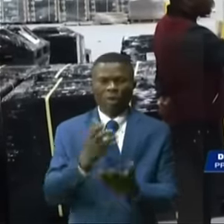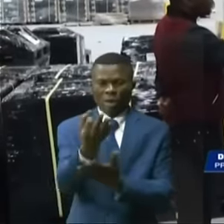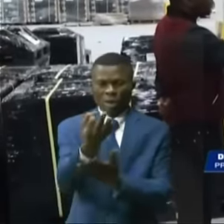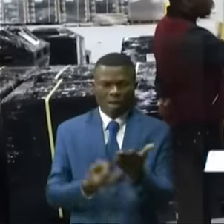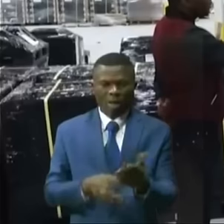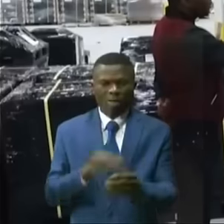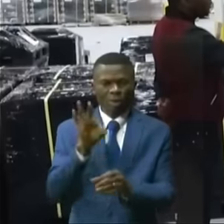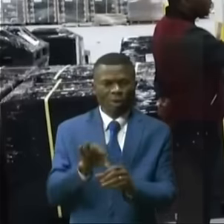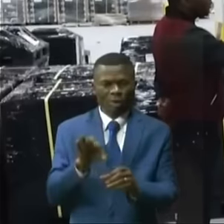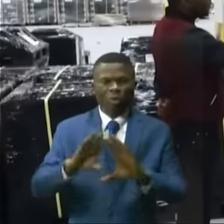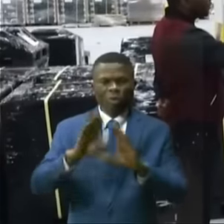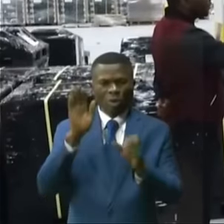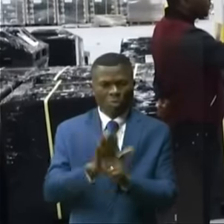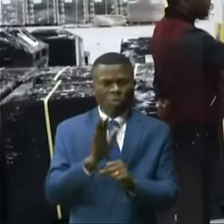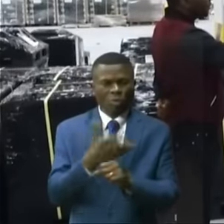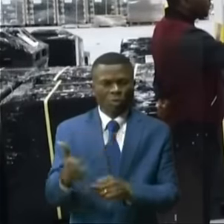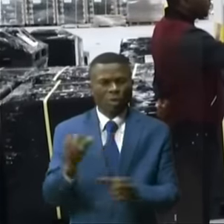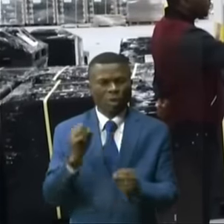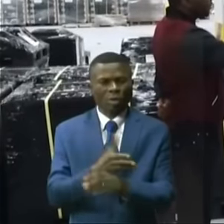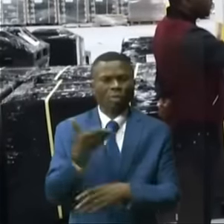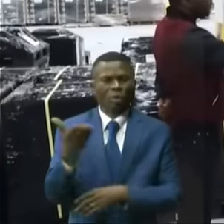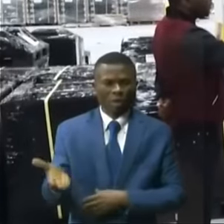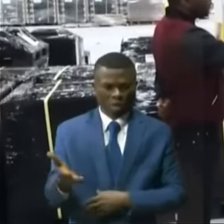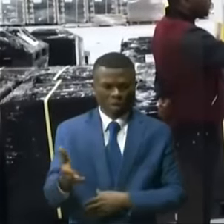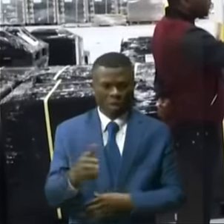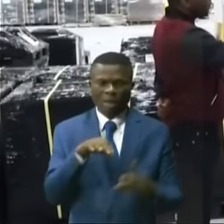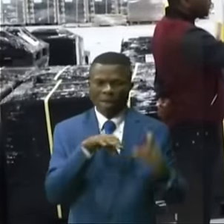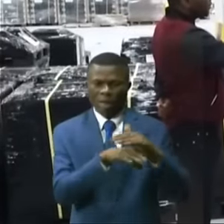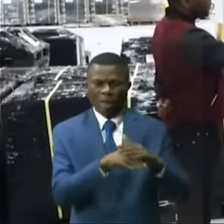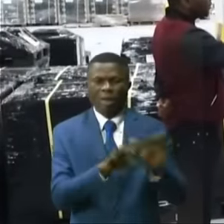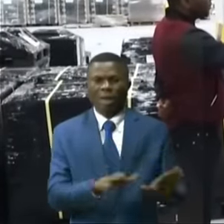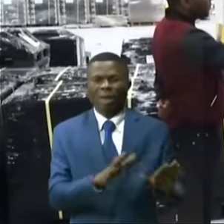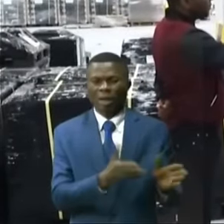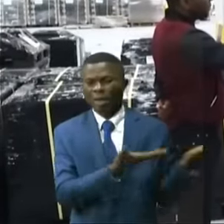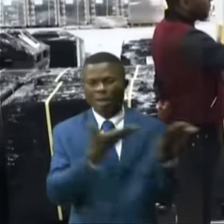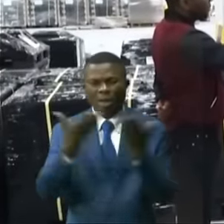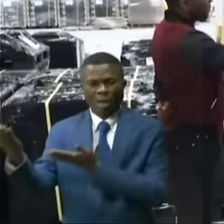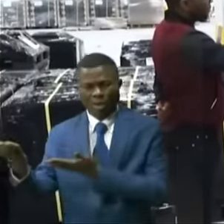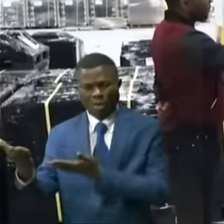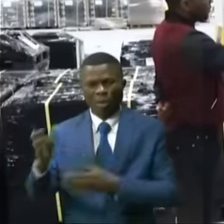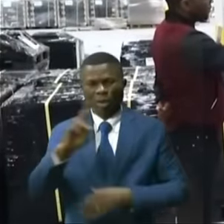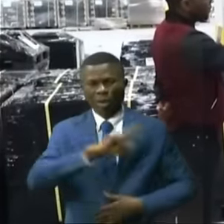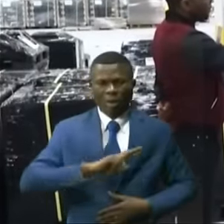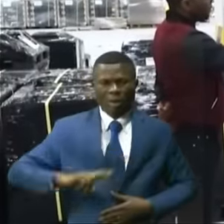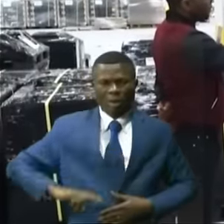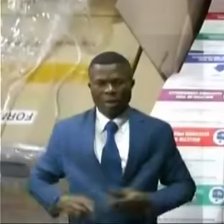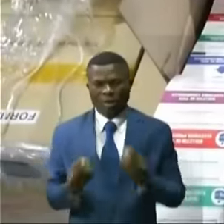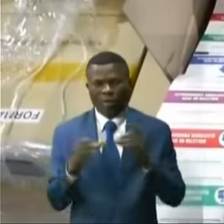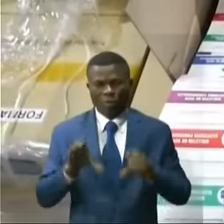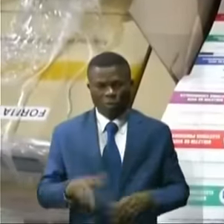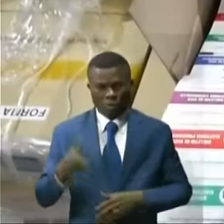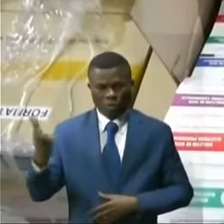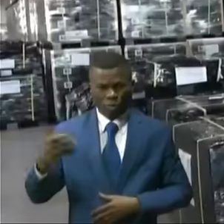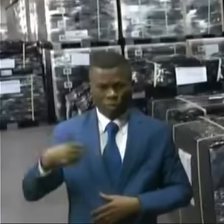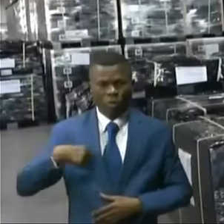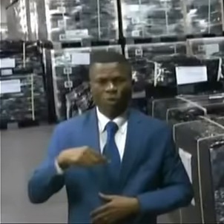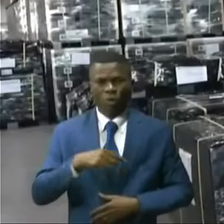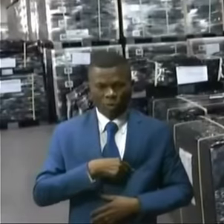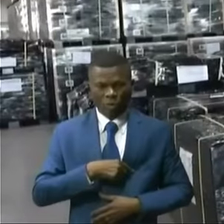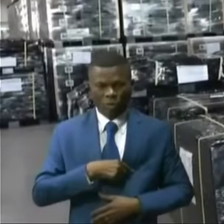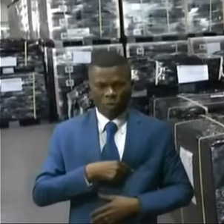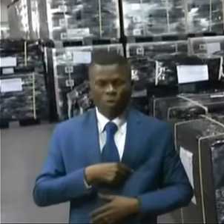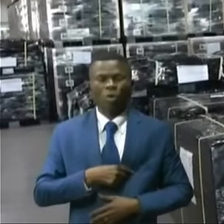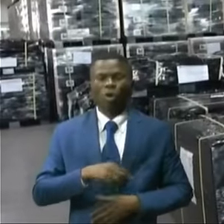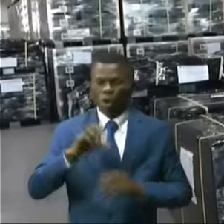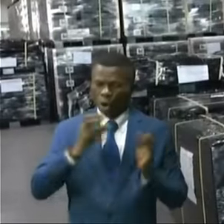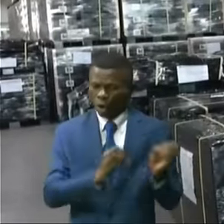vote il y a plein plein de choses qui sont sont déjà fabriqués et qui n'attendent que d'être expédiés euh au pays nous allons tenir les